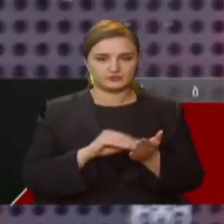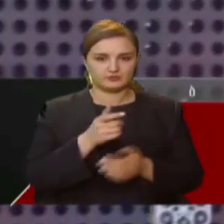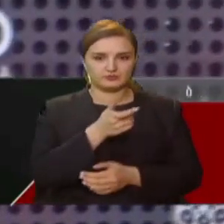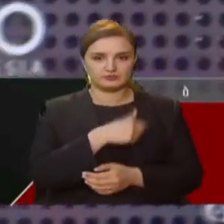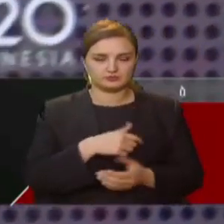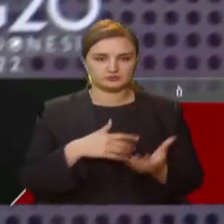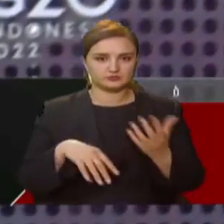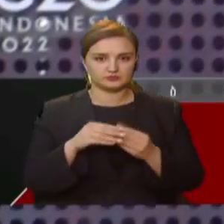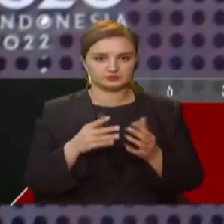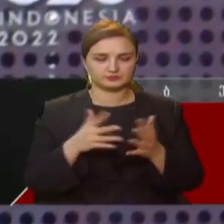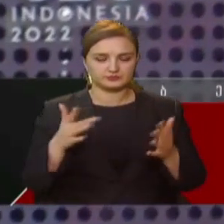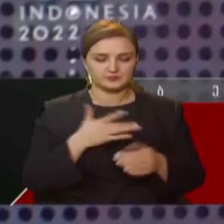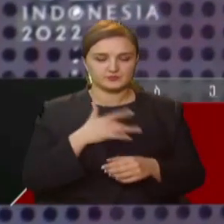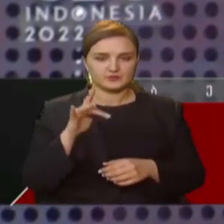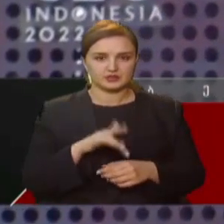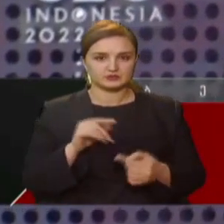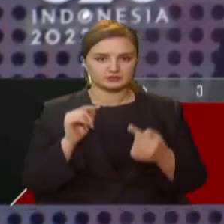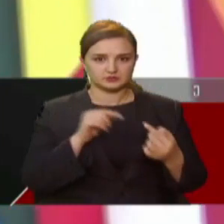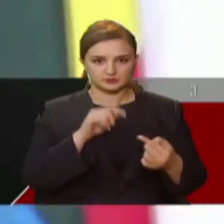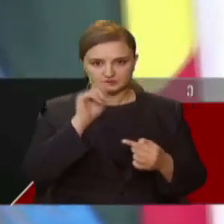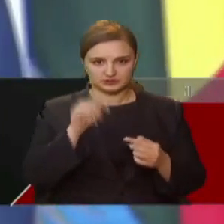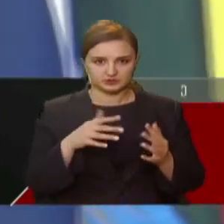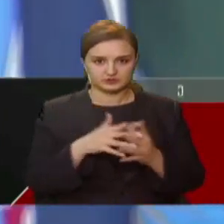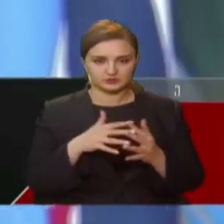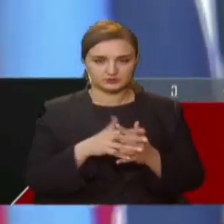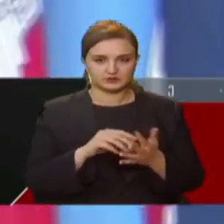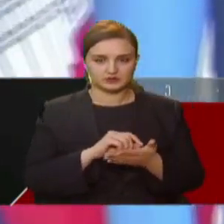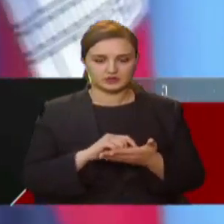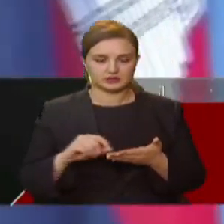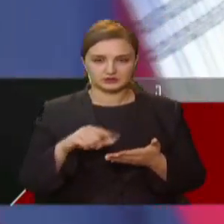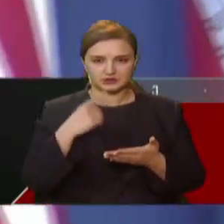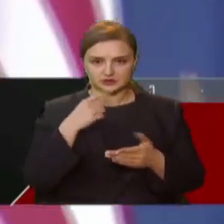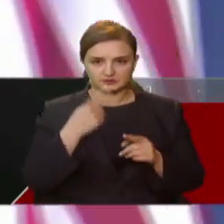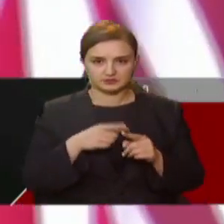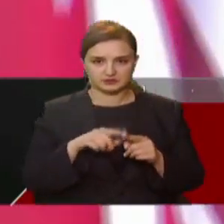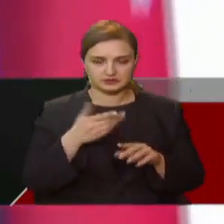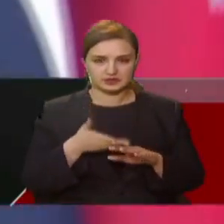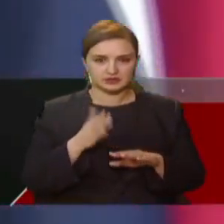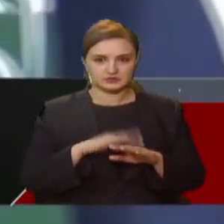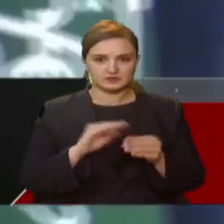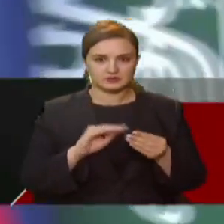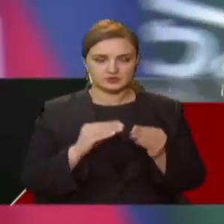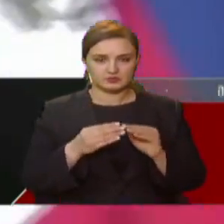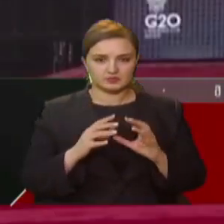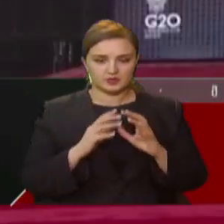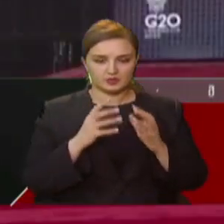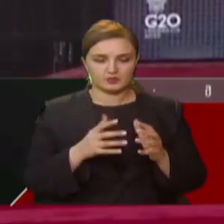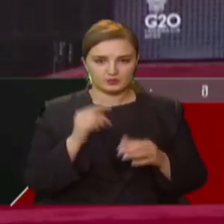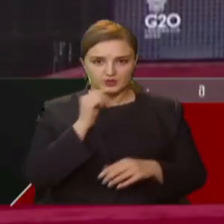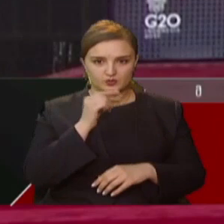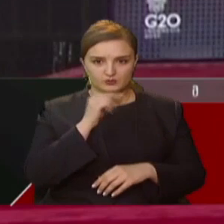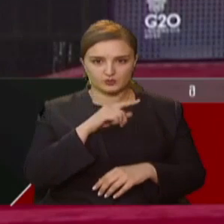წევრების უმრავლესობა მკაცრად დაგმო უკრაინის კონფლიქტი და ხაზგასმით აღნიშნა, რომ ეს ამძაფრებს პრობლემებს გლობალურ